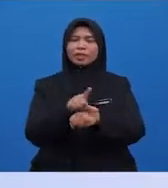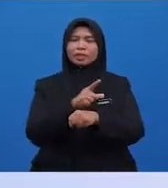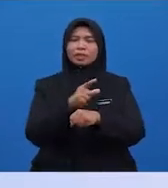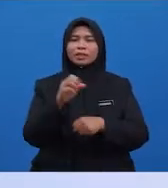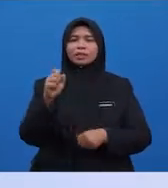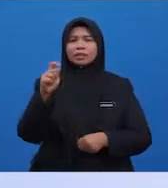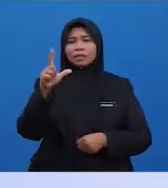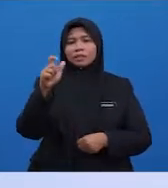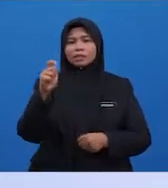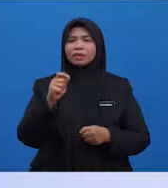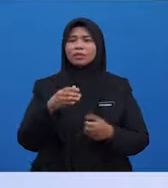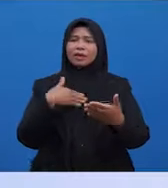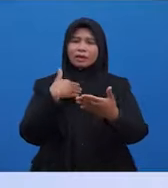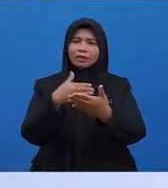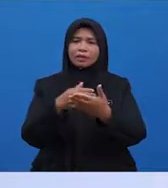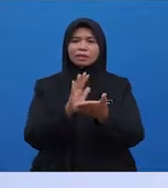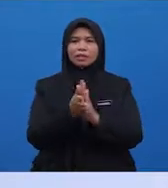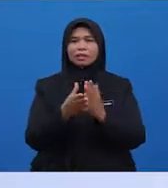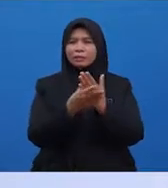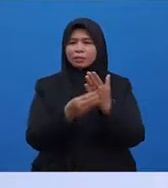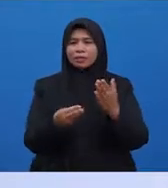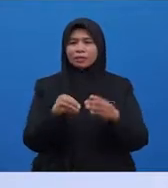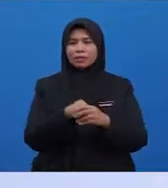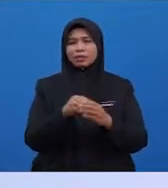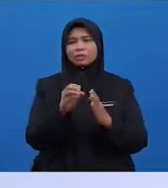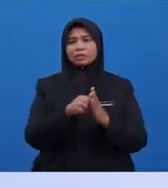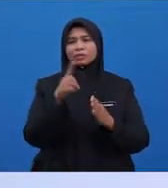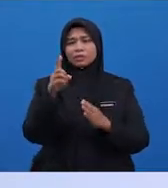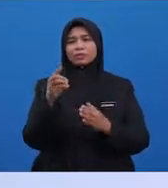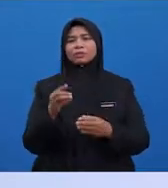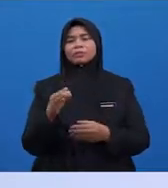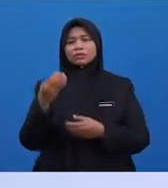atlet sehingga menjadi pakar dalam sesuatu bidang sukan.